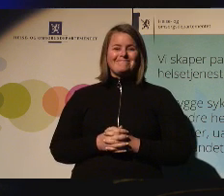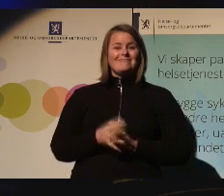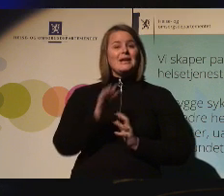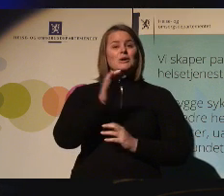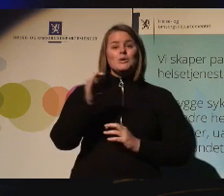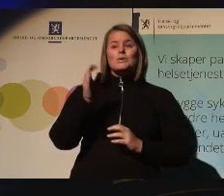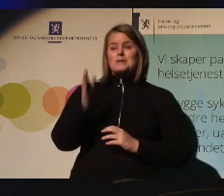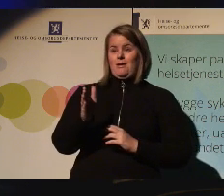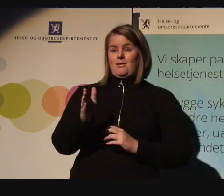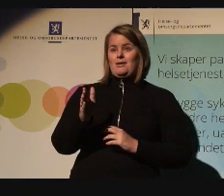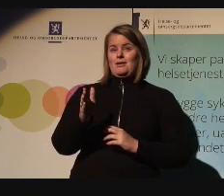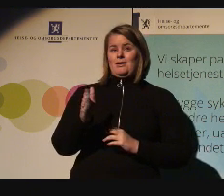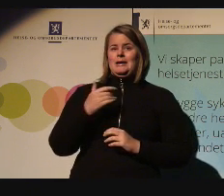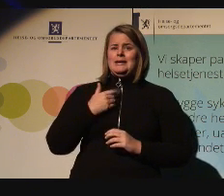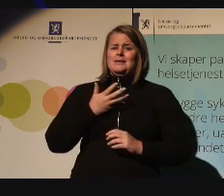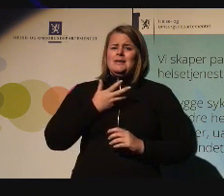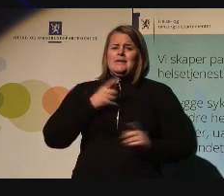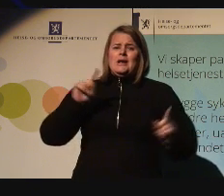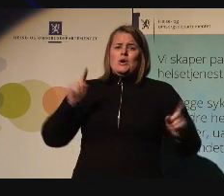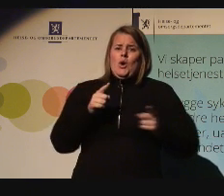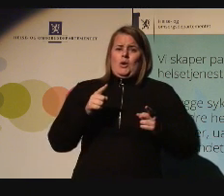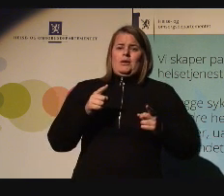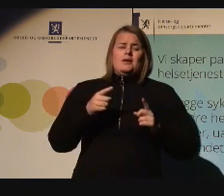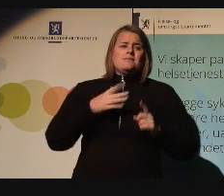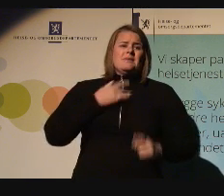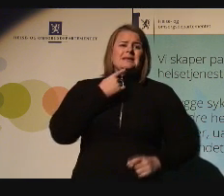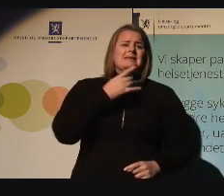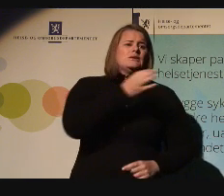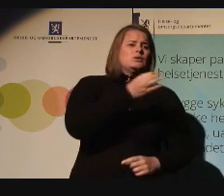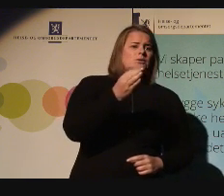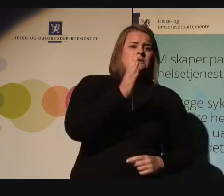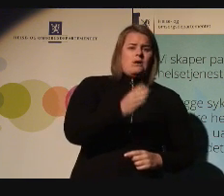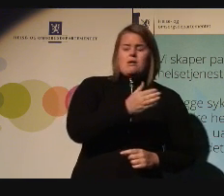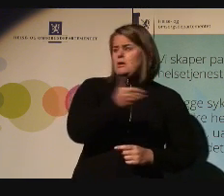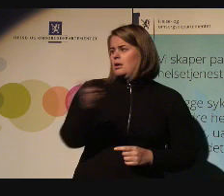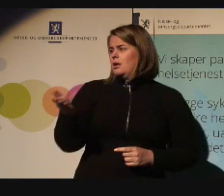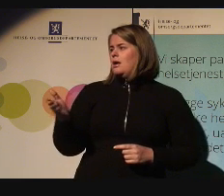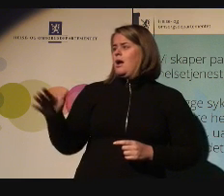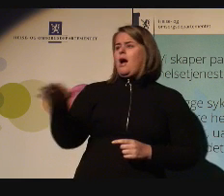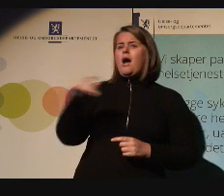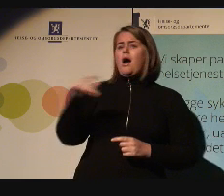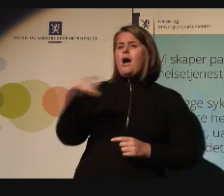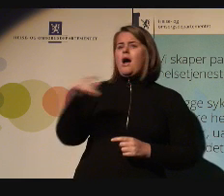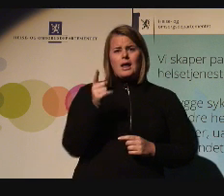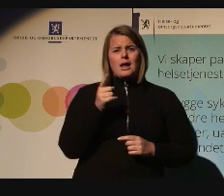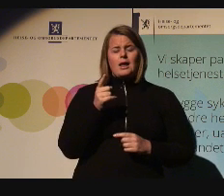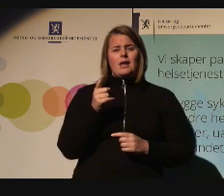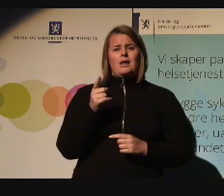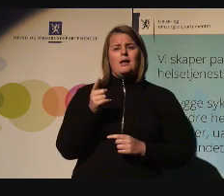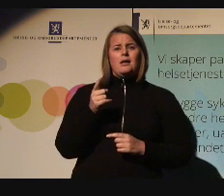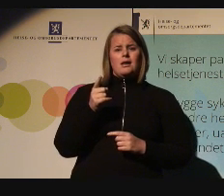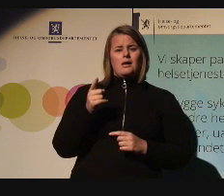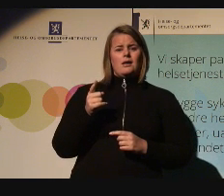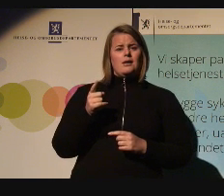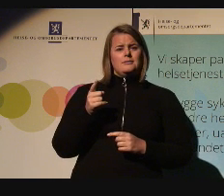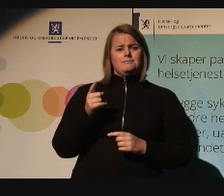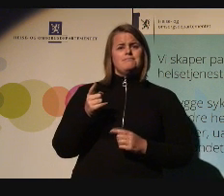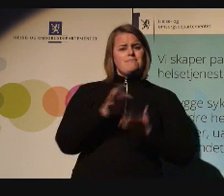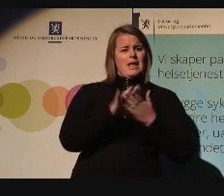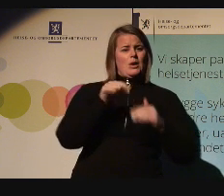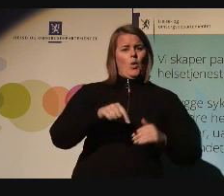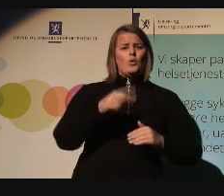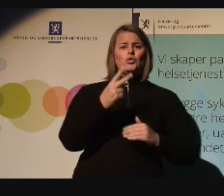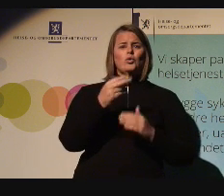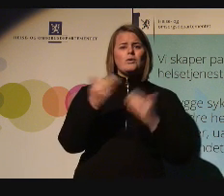Tusen takk. Jeg skal være veldig kort. Jeg vil bare si tusen takk til alle dere som har brukt disse to